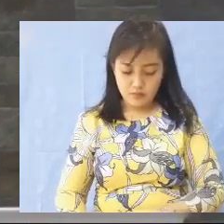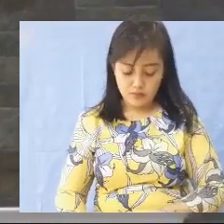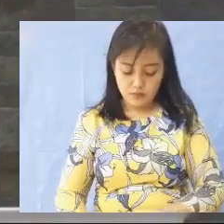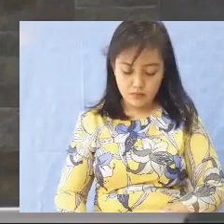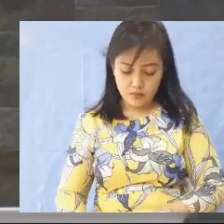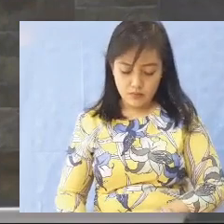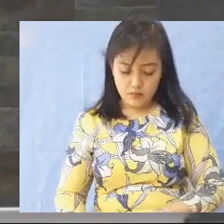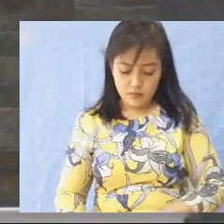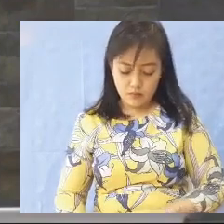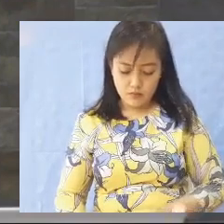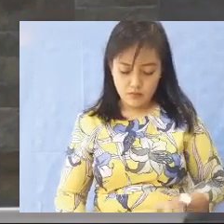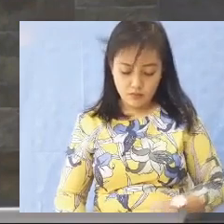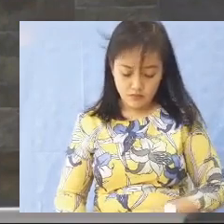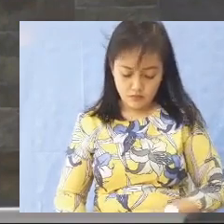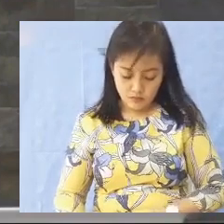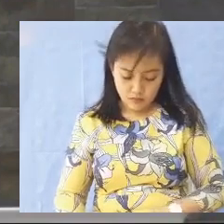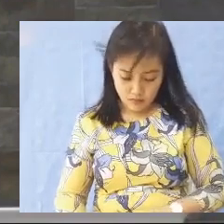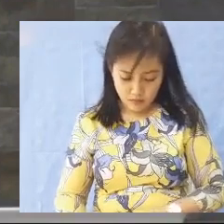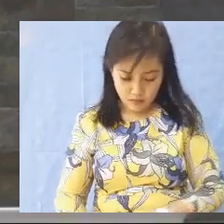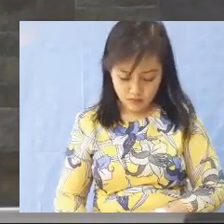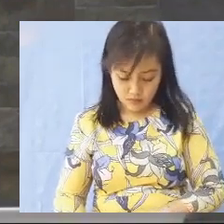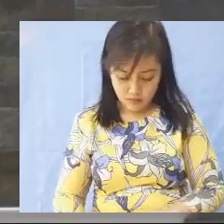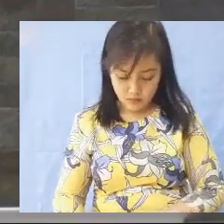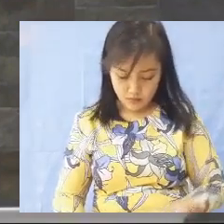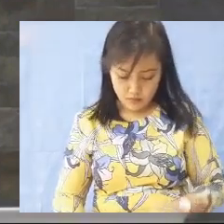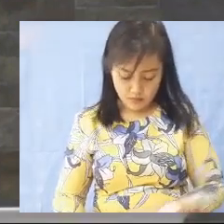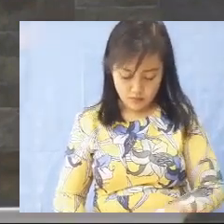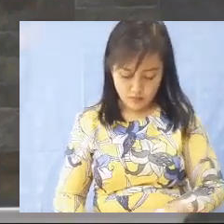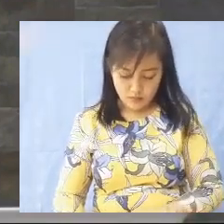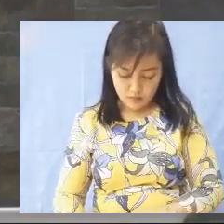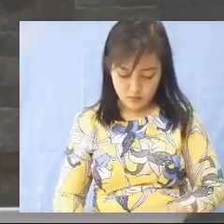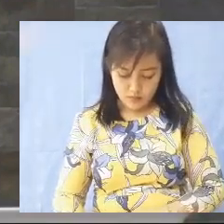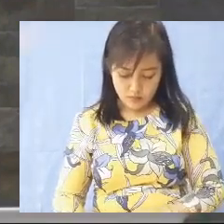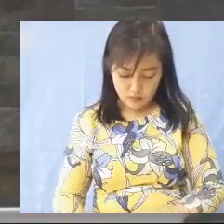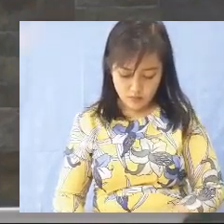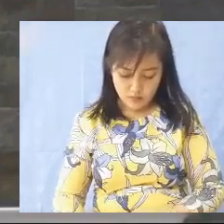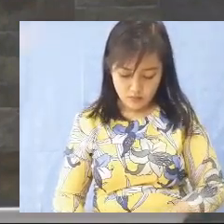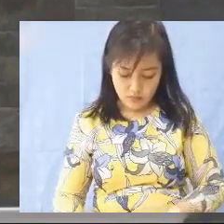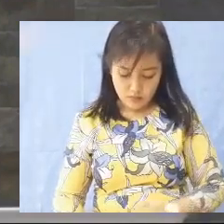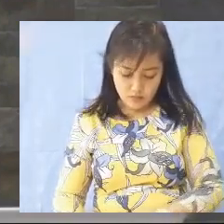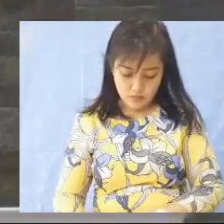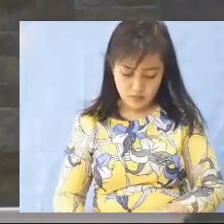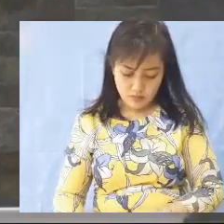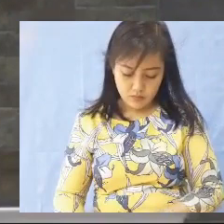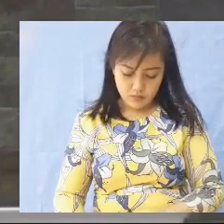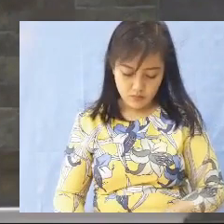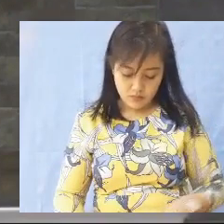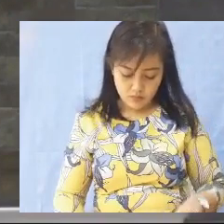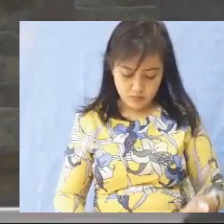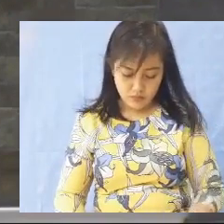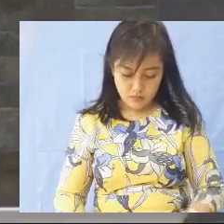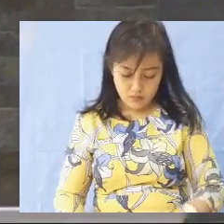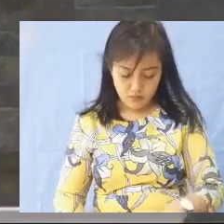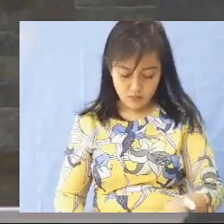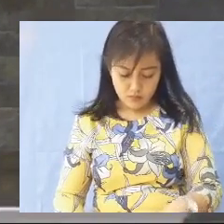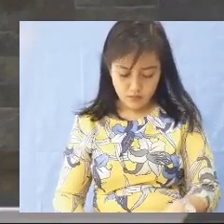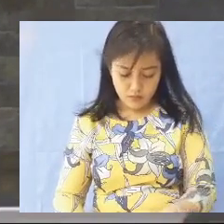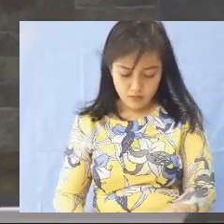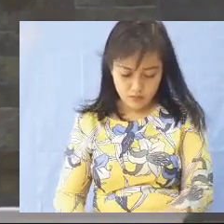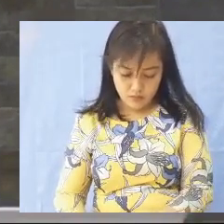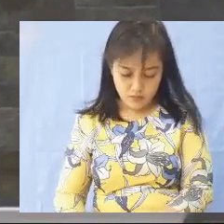no thought how or what thing ye shall answer or what ye shall